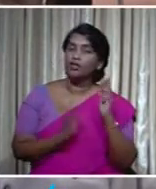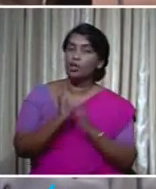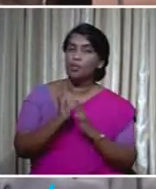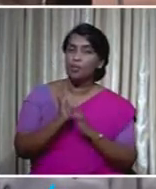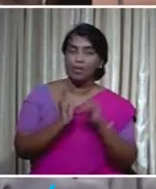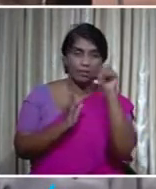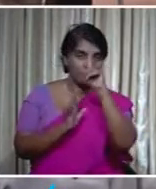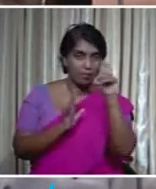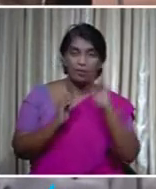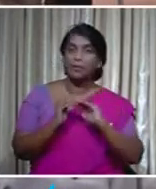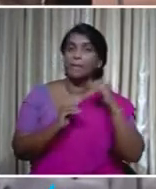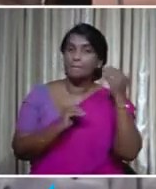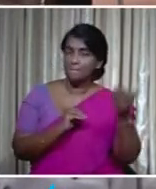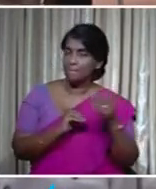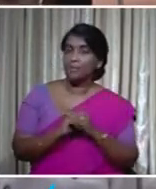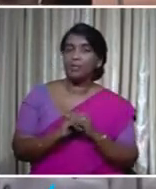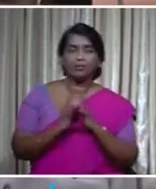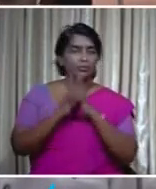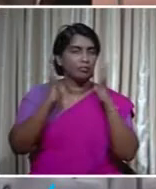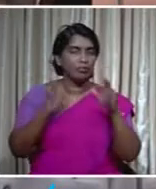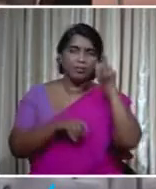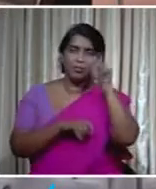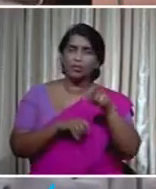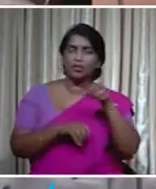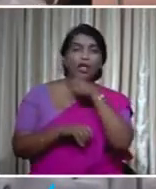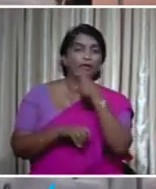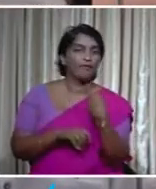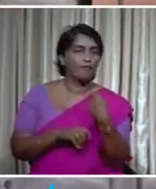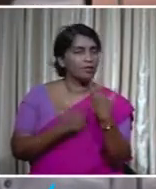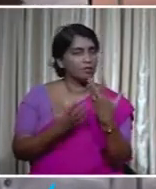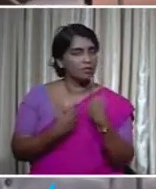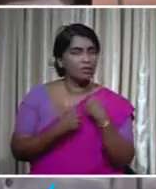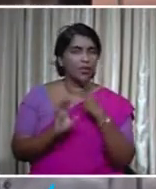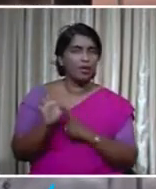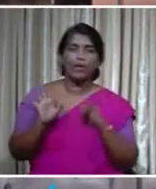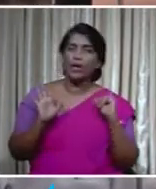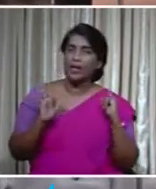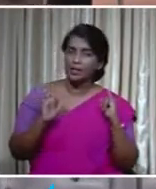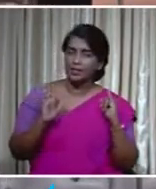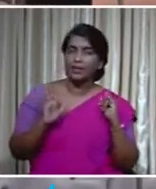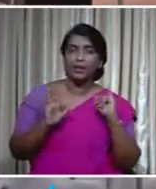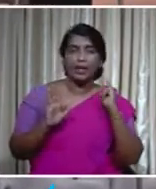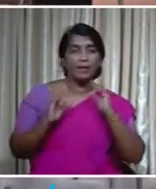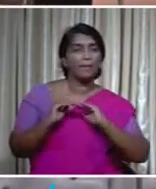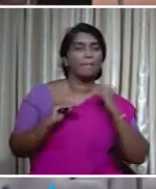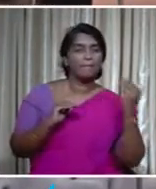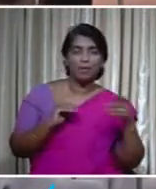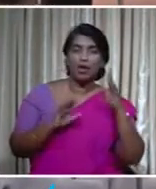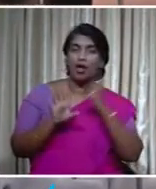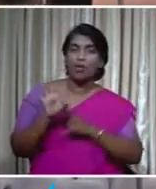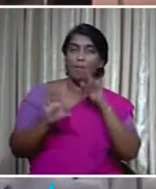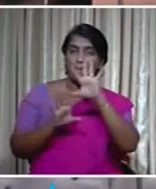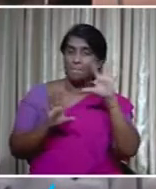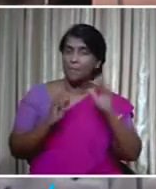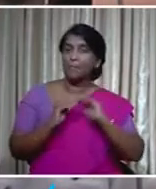பின்னர் பல பேர் இவ்வாறு ஓய்வு நிலைக்கு அனுப்பப்பட்டார்கள். 60 வயசு தாண்டியவர்கள், 55 வயதிலே அவர்கள் ஓய்வுக்கு